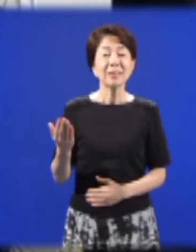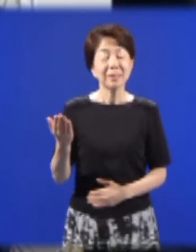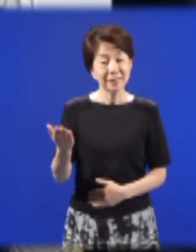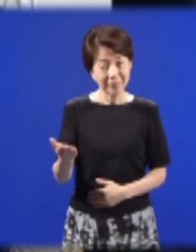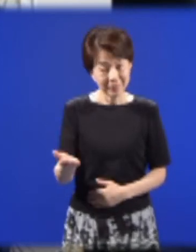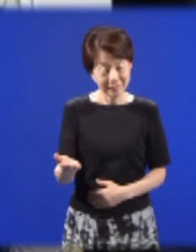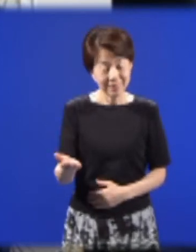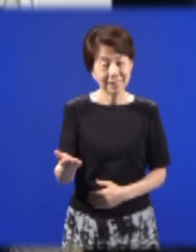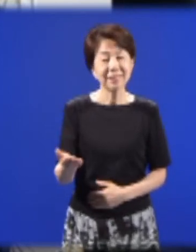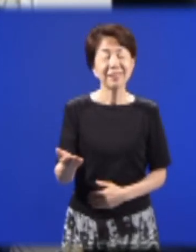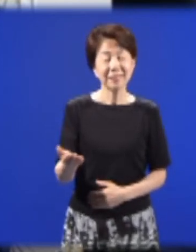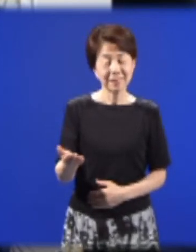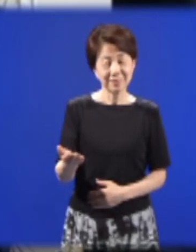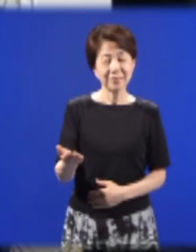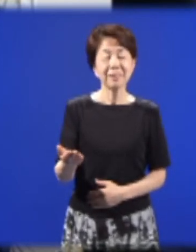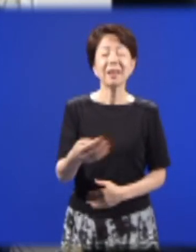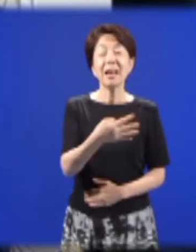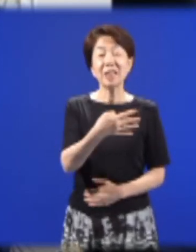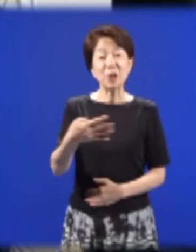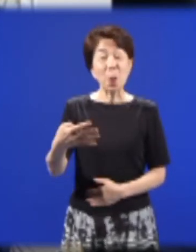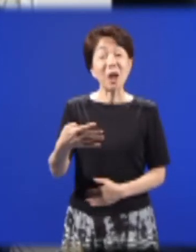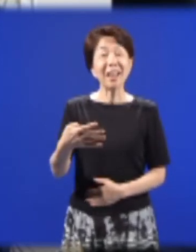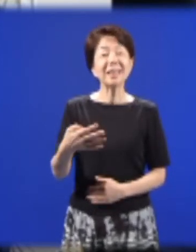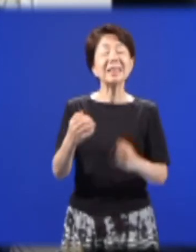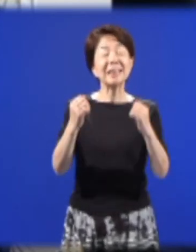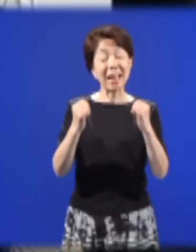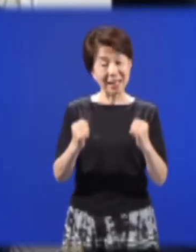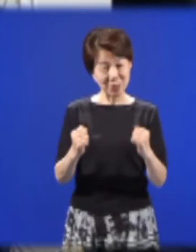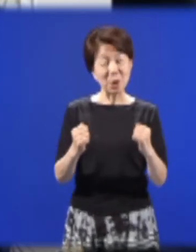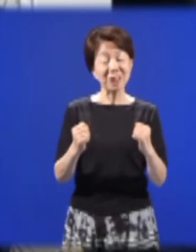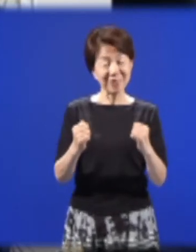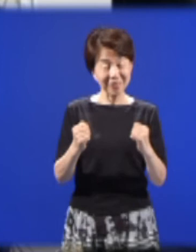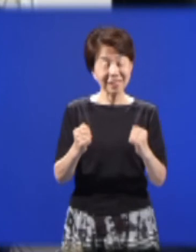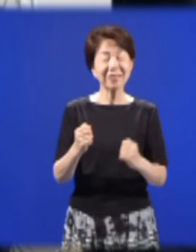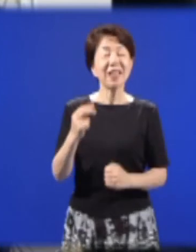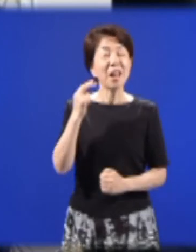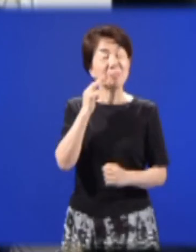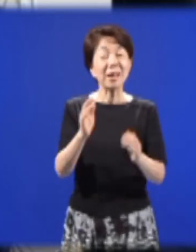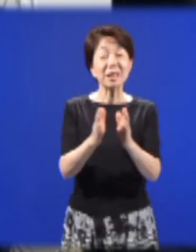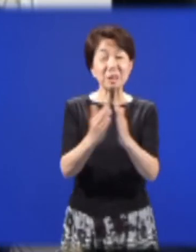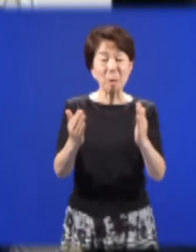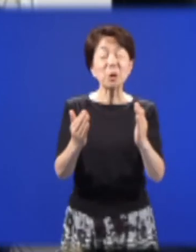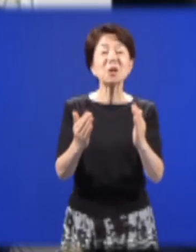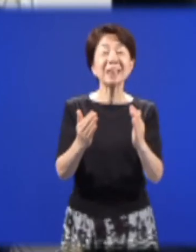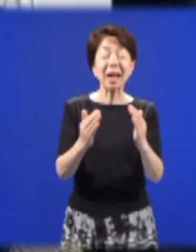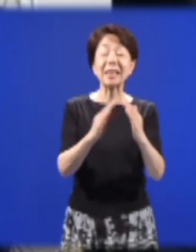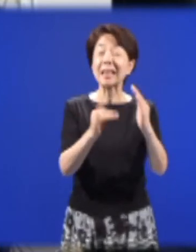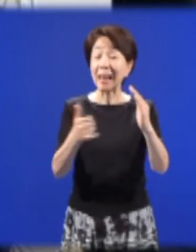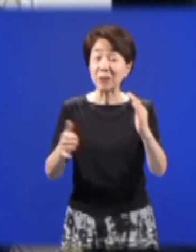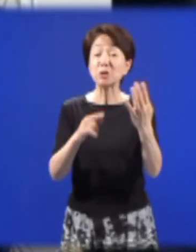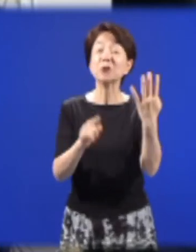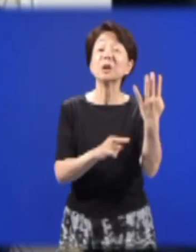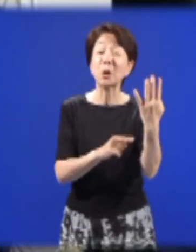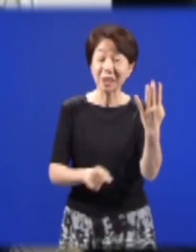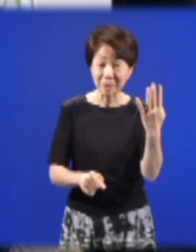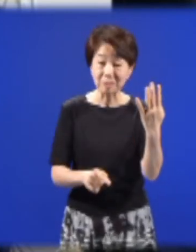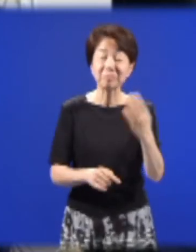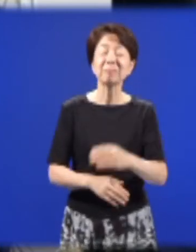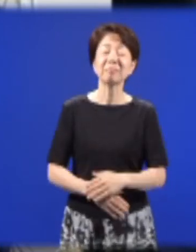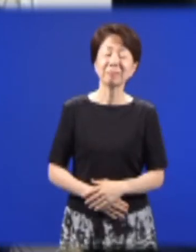スイングガールズ&アボーイは四日市市に在住する松本さん一家4人のグループ。